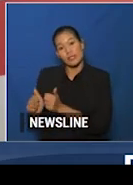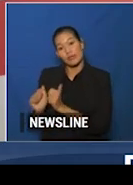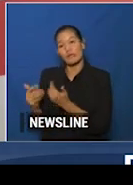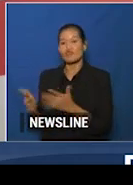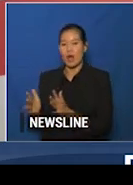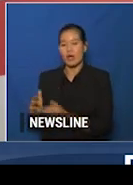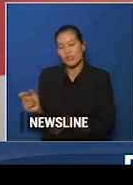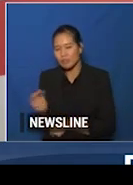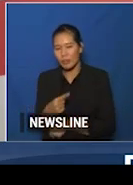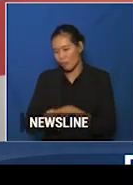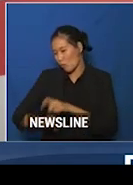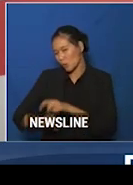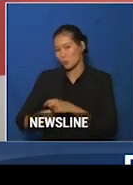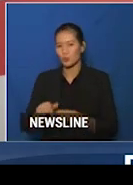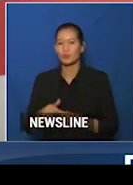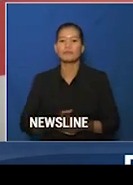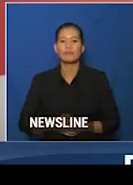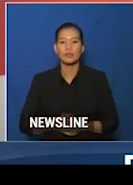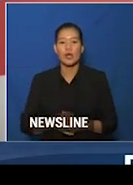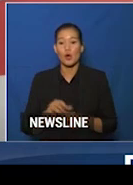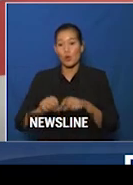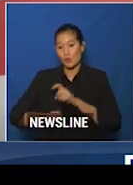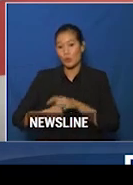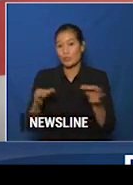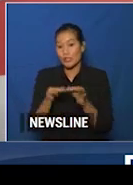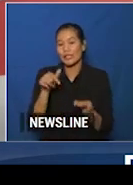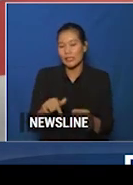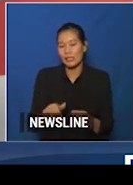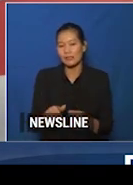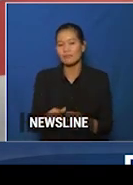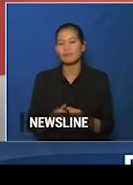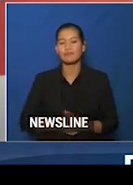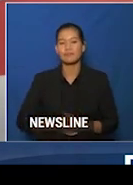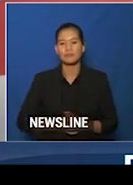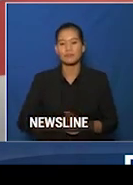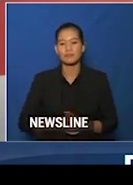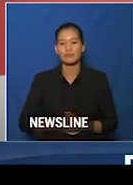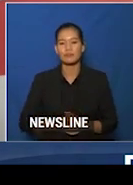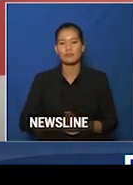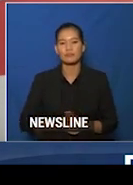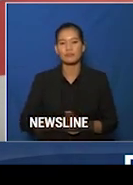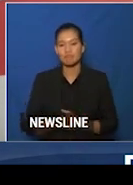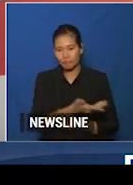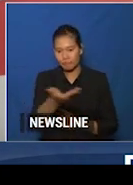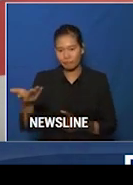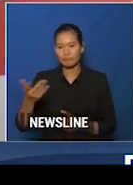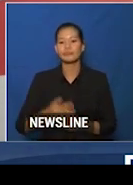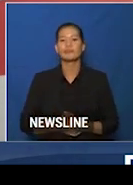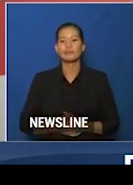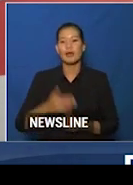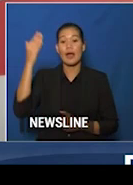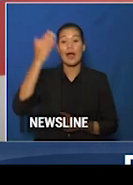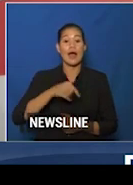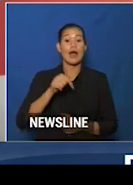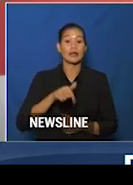dan ini yang akan kita lakukan untuk laksan layanan sesuai sekalian pada hari